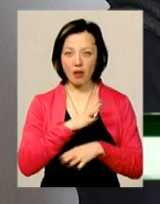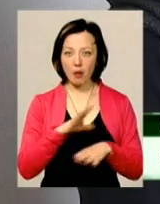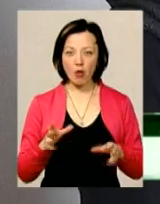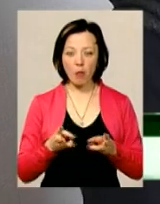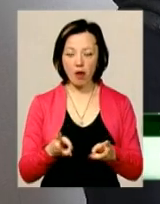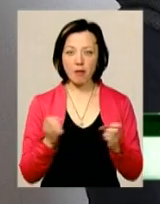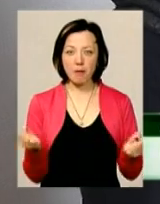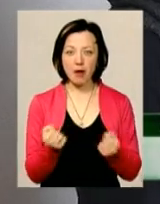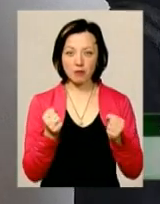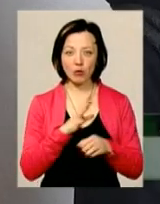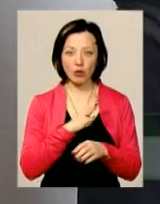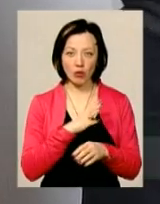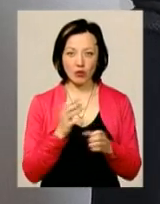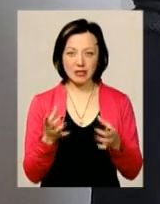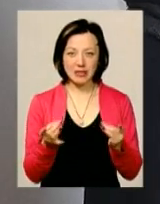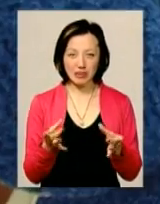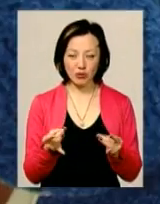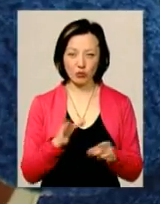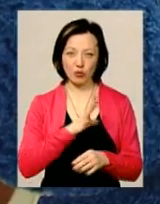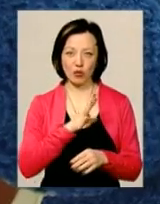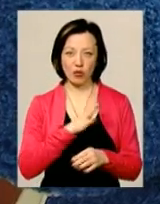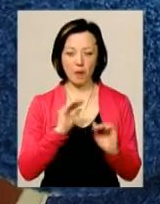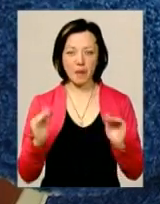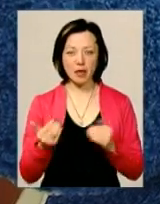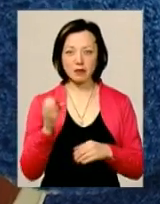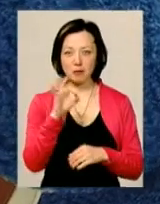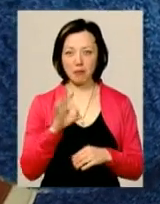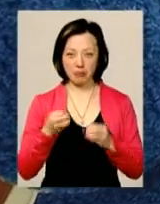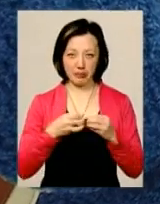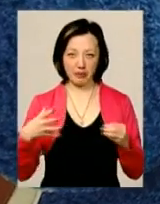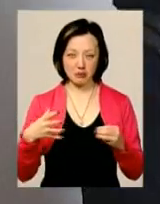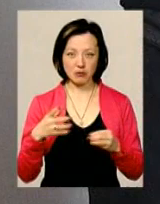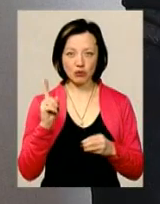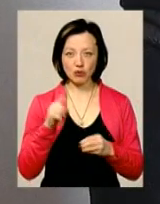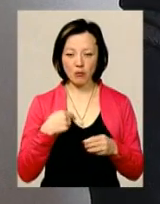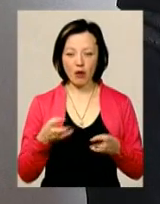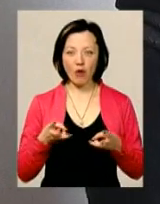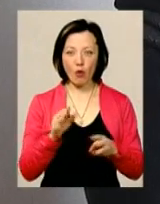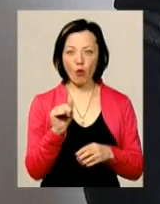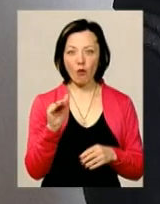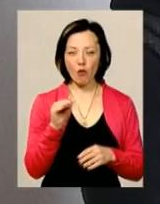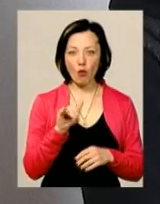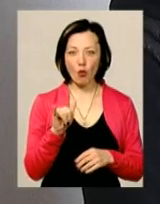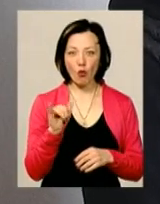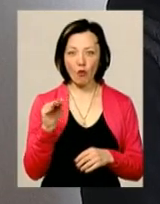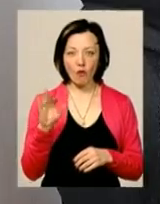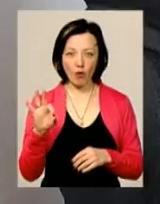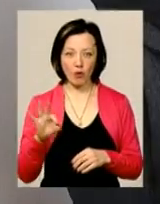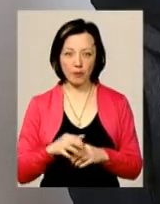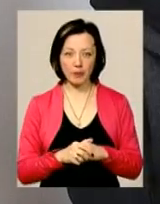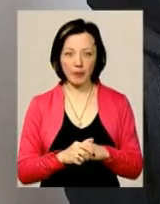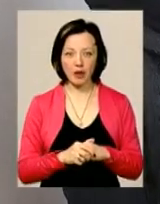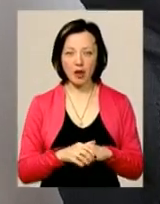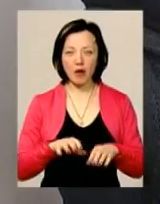мерзли всі, тому що тоді було холодно, було дуже сиро. Менше 15 градусів, навіть з тим, що я включала УФО, воно просто так не обігрівало. Вже